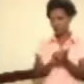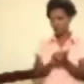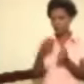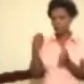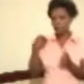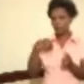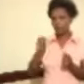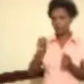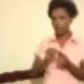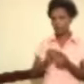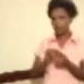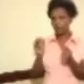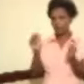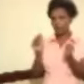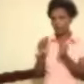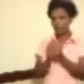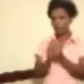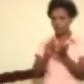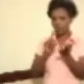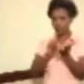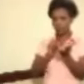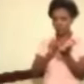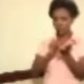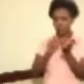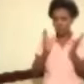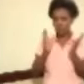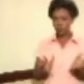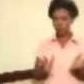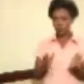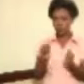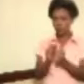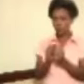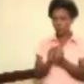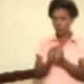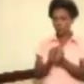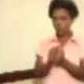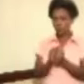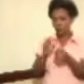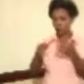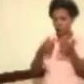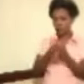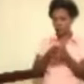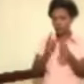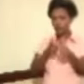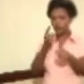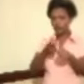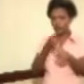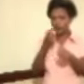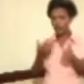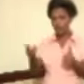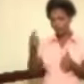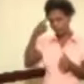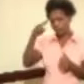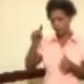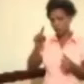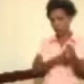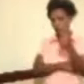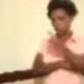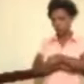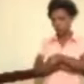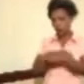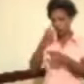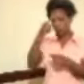gagnons, avec, journalistes, nous gagnons les premières mesures d'urgence pour les 100 premiers jours. Thème numéro